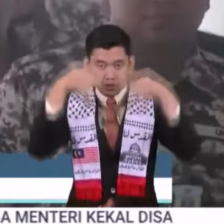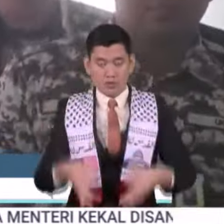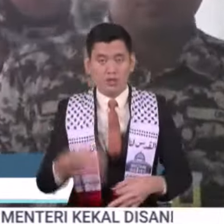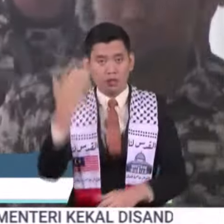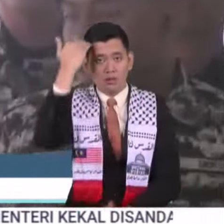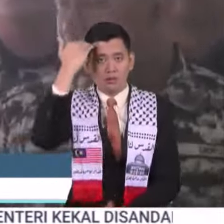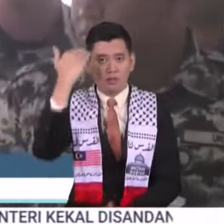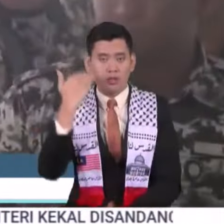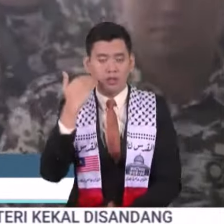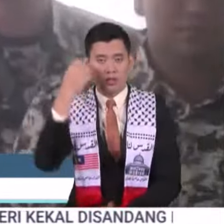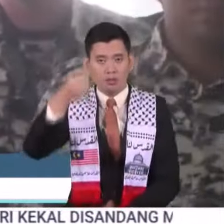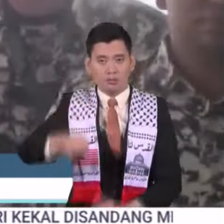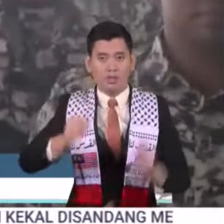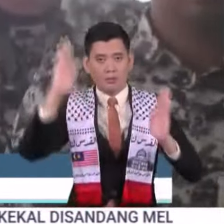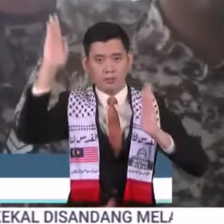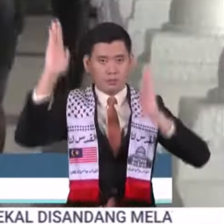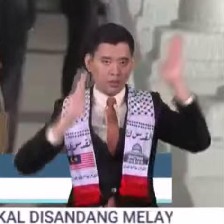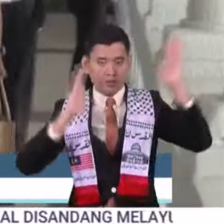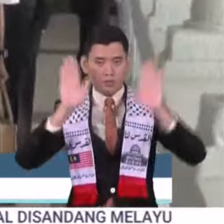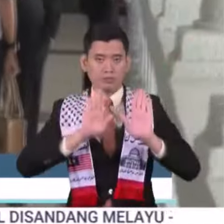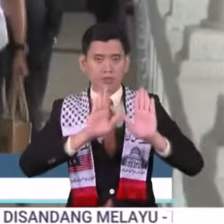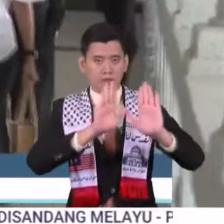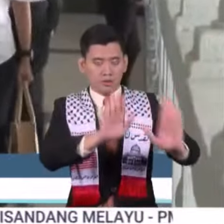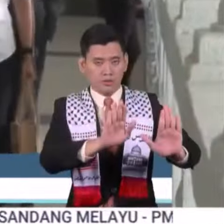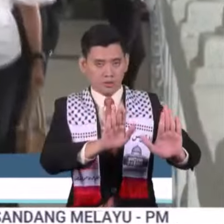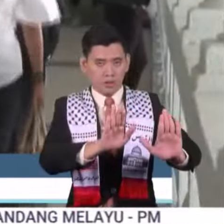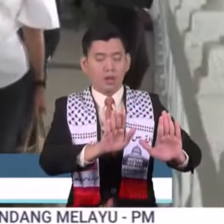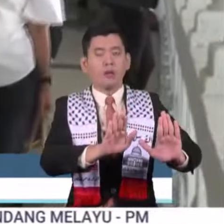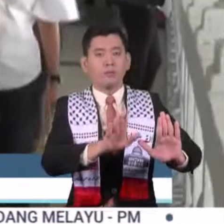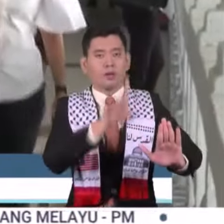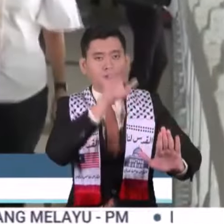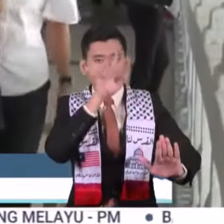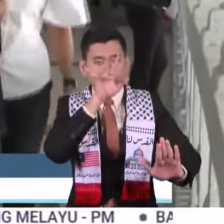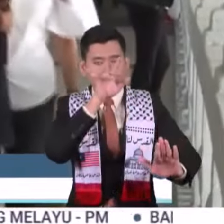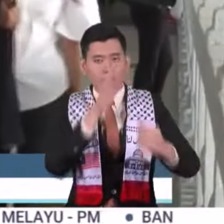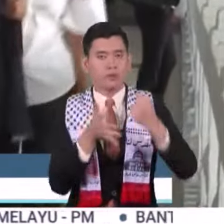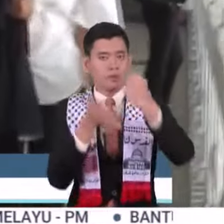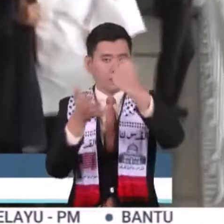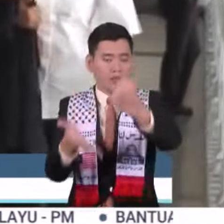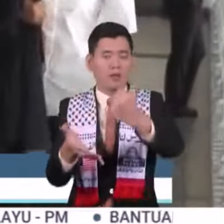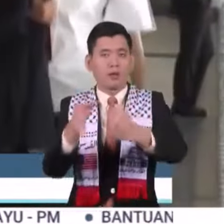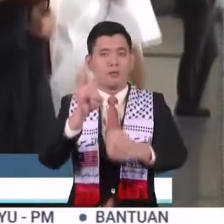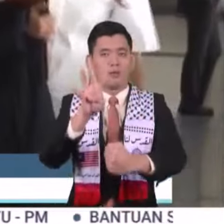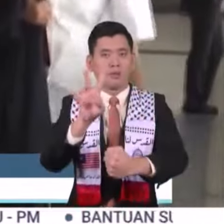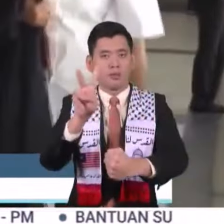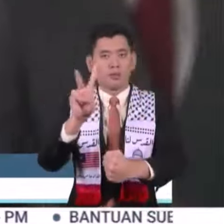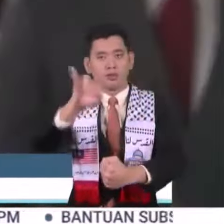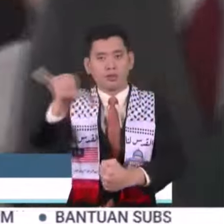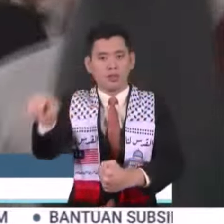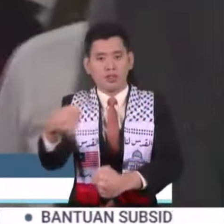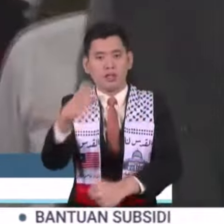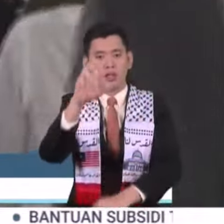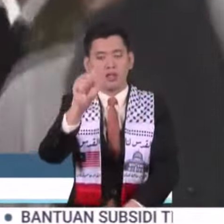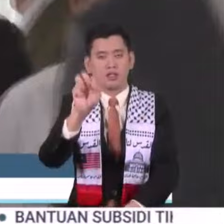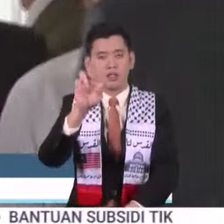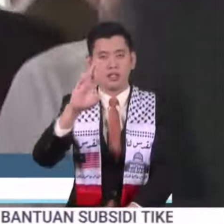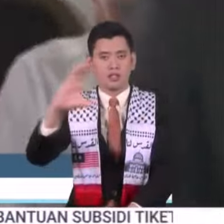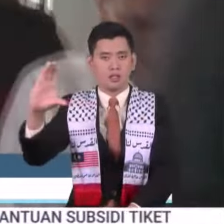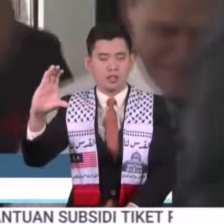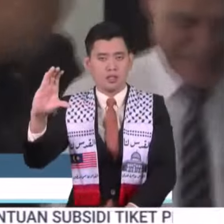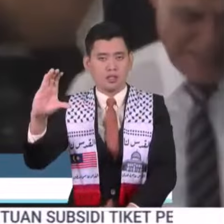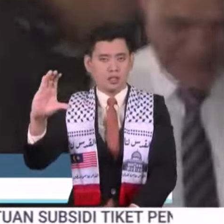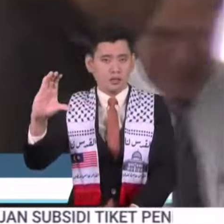Persekutuan yang menolak rayuan akhir kes leweng dana RM42 juta ringgit SRC International. Dalam kes